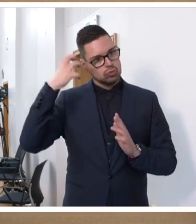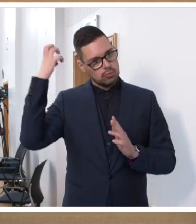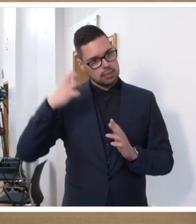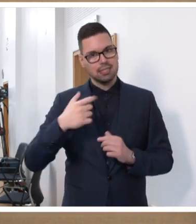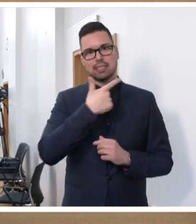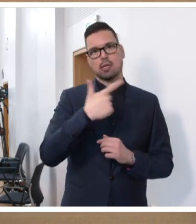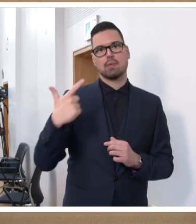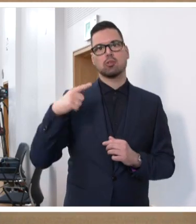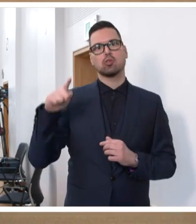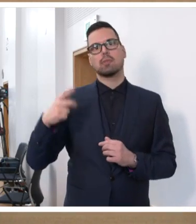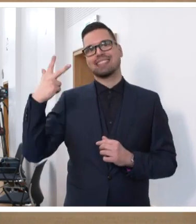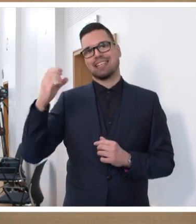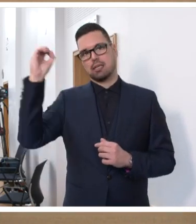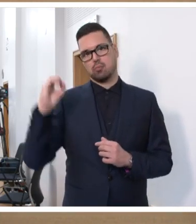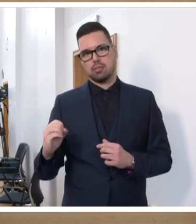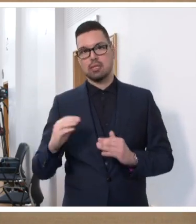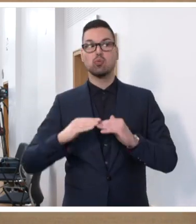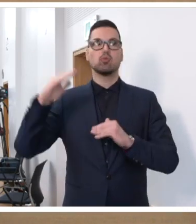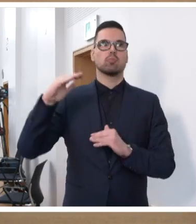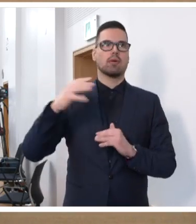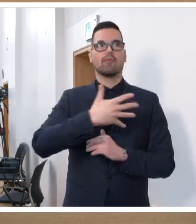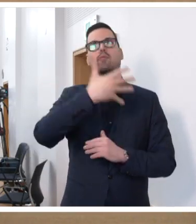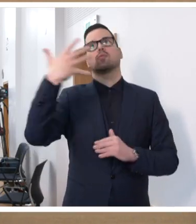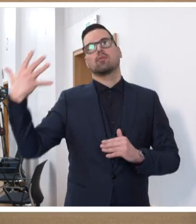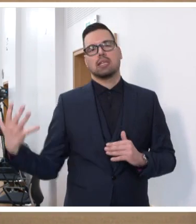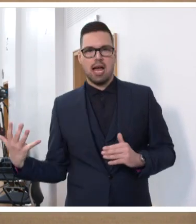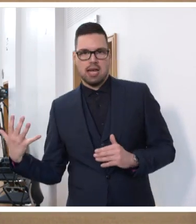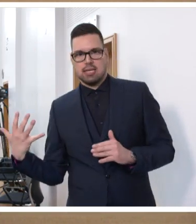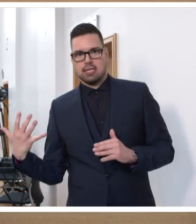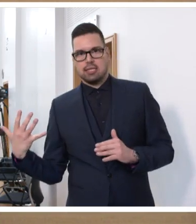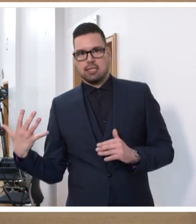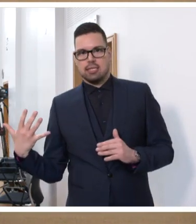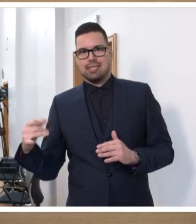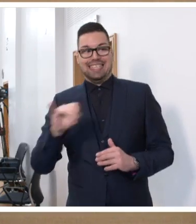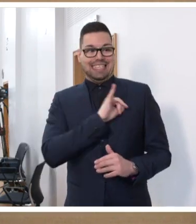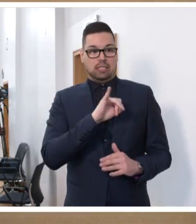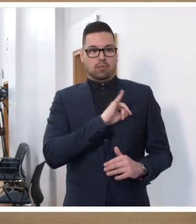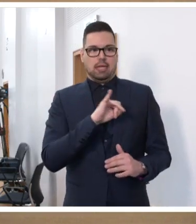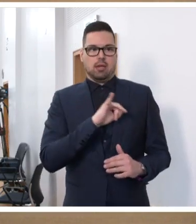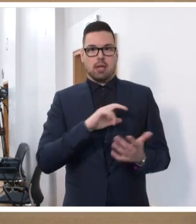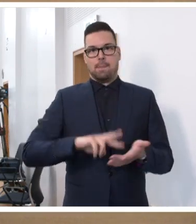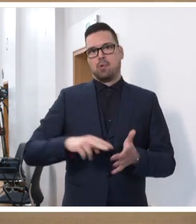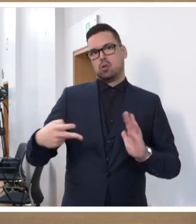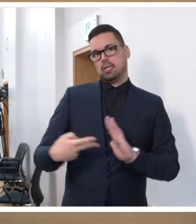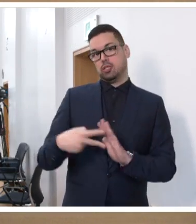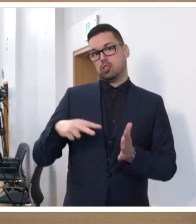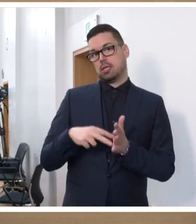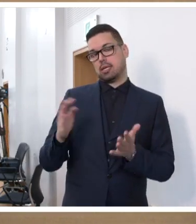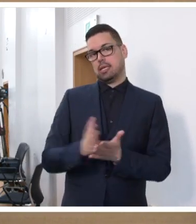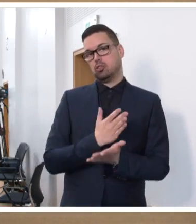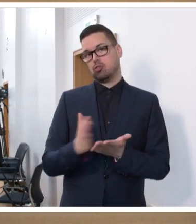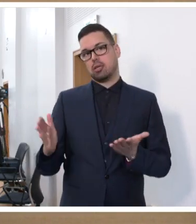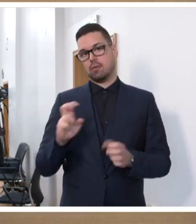22,3% der Saarländer haben über 5 Jahre keine von ihnen ihrer individuell getroffenen politischen Entscheidung entsprechende